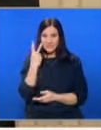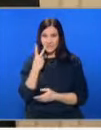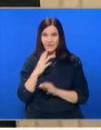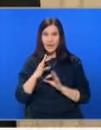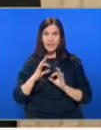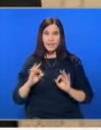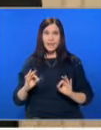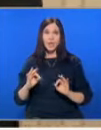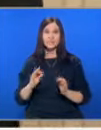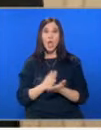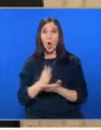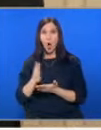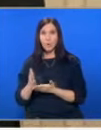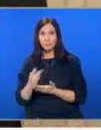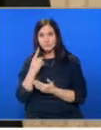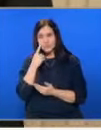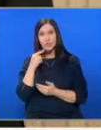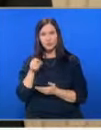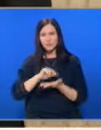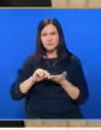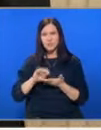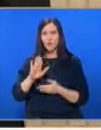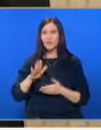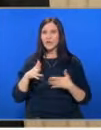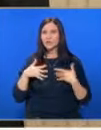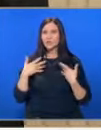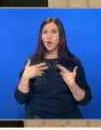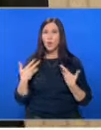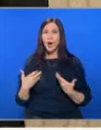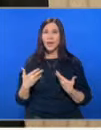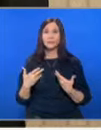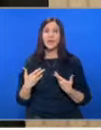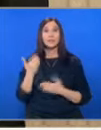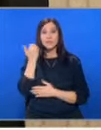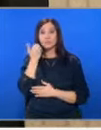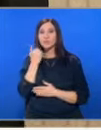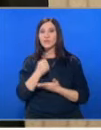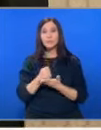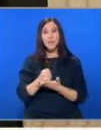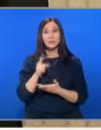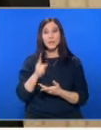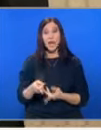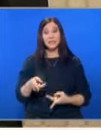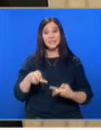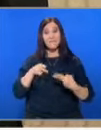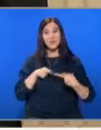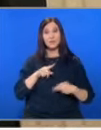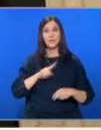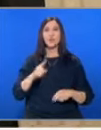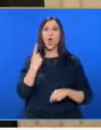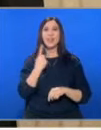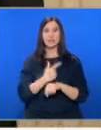ясни опции. Тук е записано, че ако вие желаете да продължите мандата, трябва да се върнете до седмица